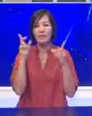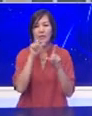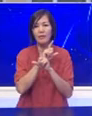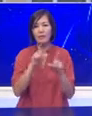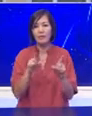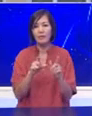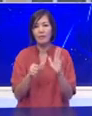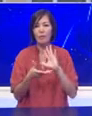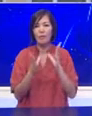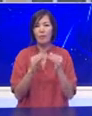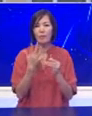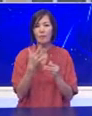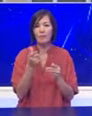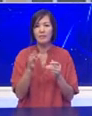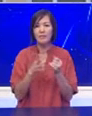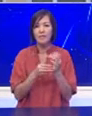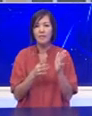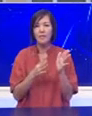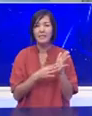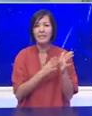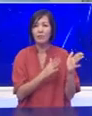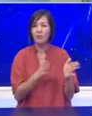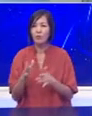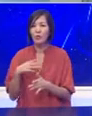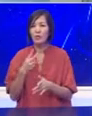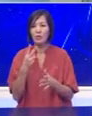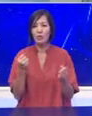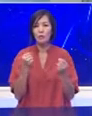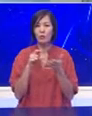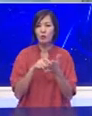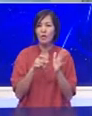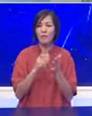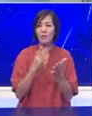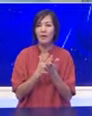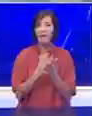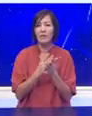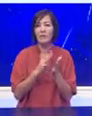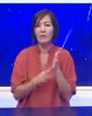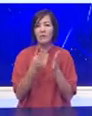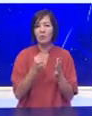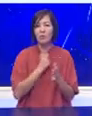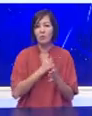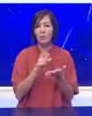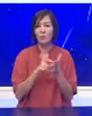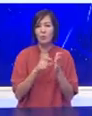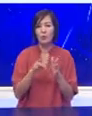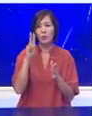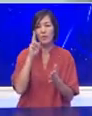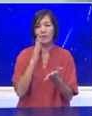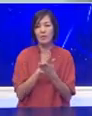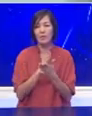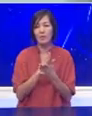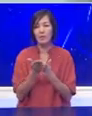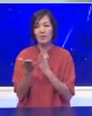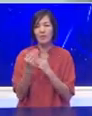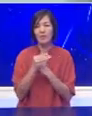бірі. Аумағы 5 гектар, 8 блоктан тұрады. 2 үлкен спорт залы бар. 83 жуыну бөлмесі мен әжетхана қарастырылған.